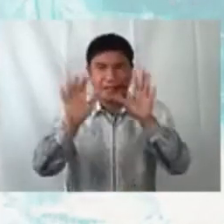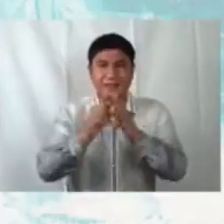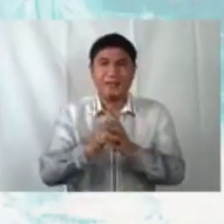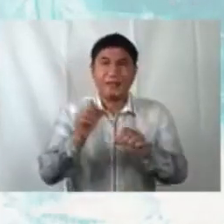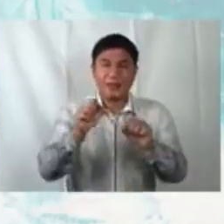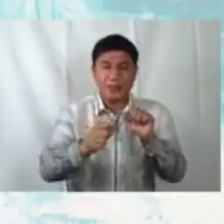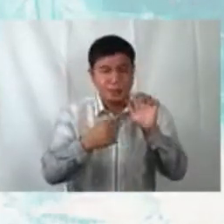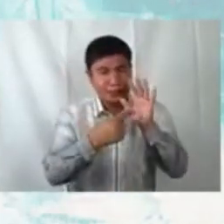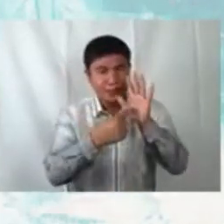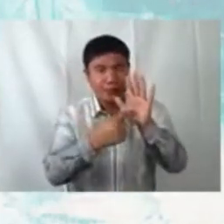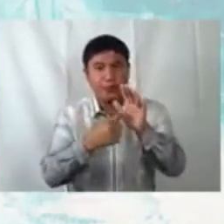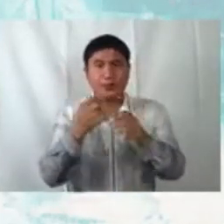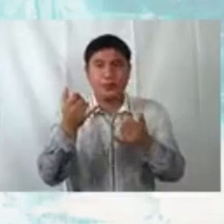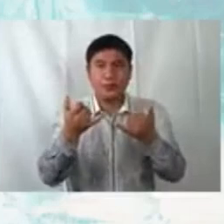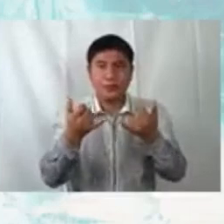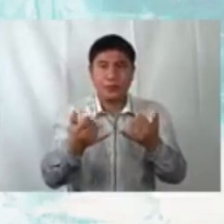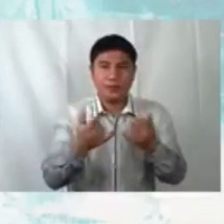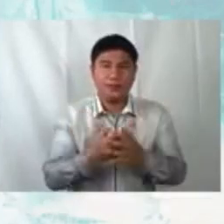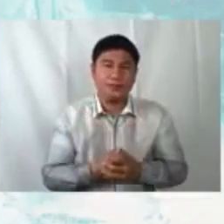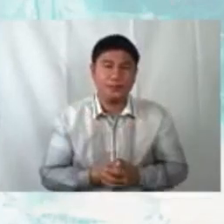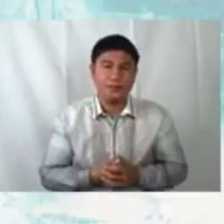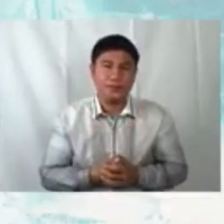sana po, ilitaw po ng ating mga